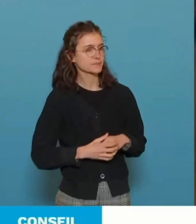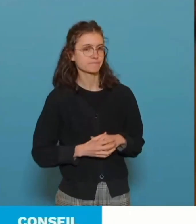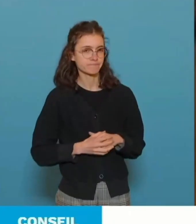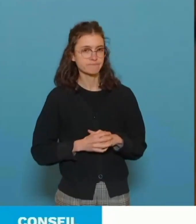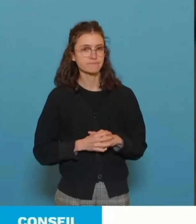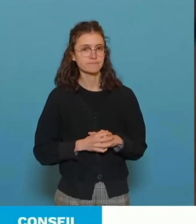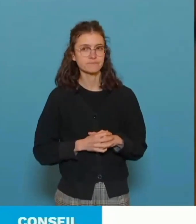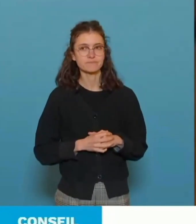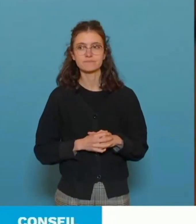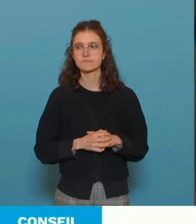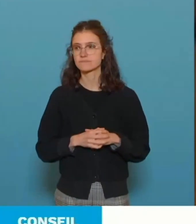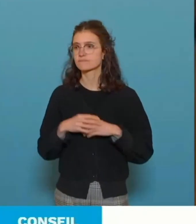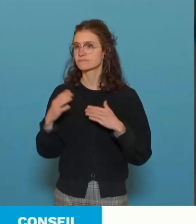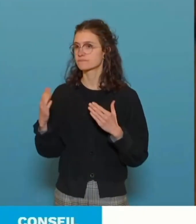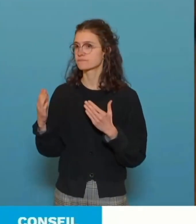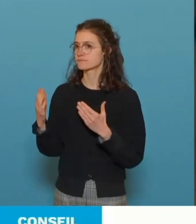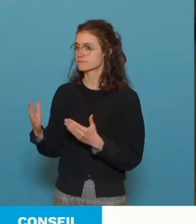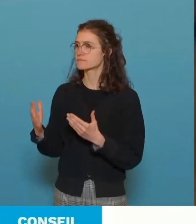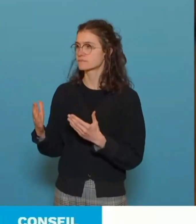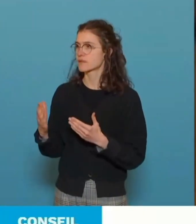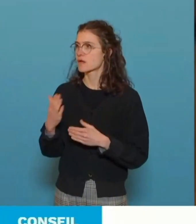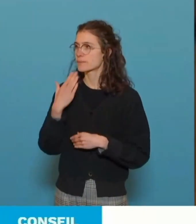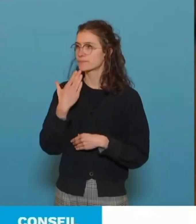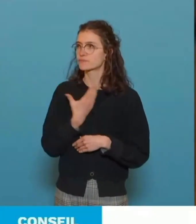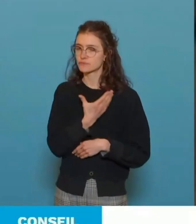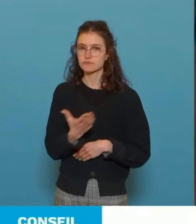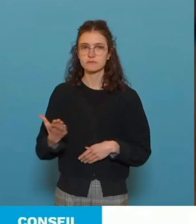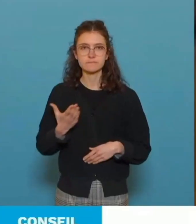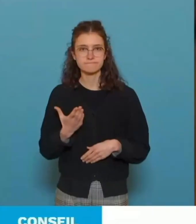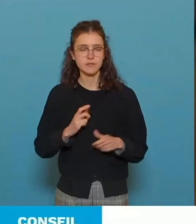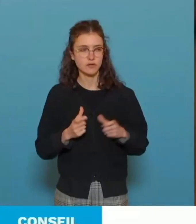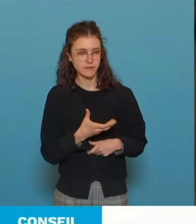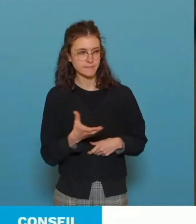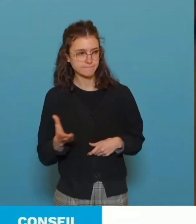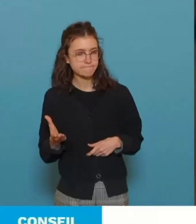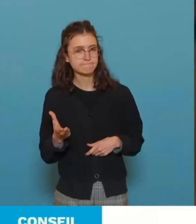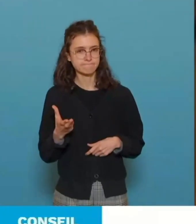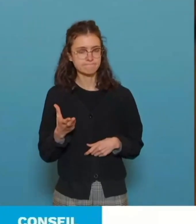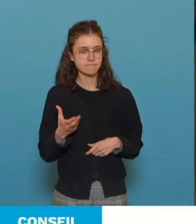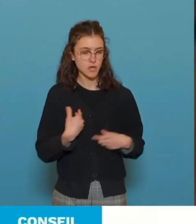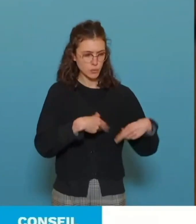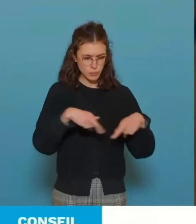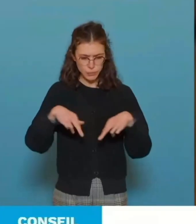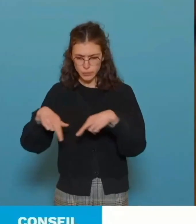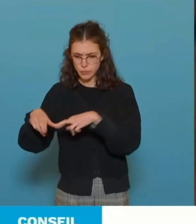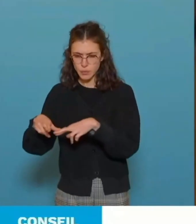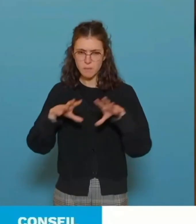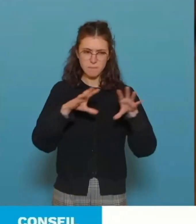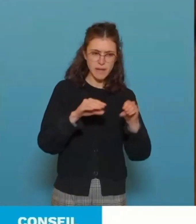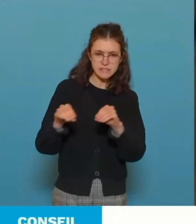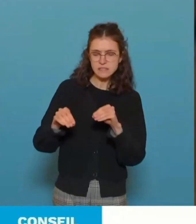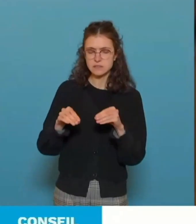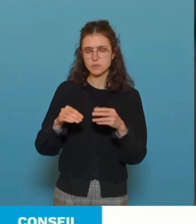Oui, bonjour à tous. Madame la maire, chers collègues, nommer des rues, des places, des équipements publics n'est jamais finalement un geste